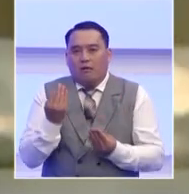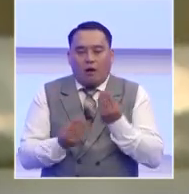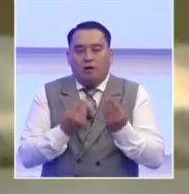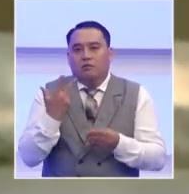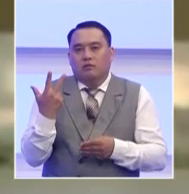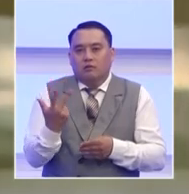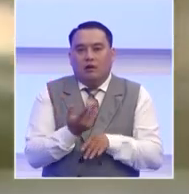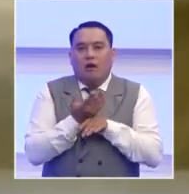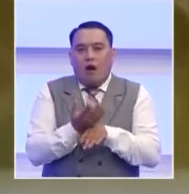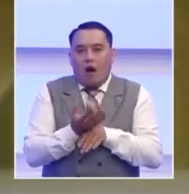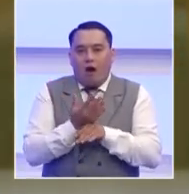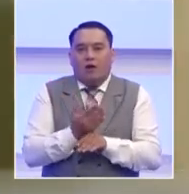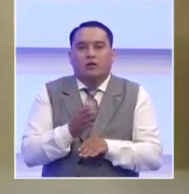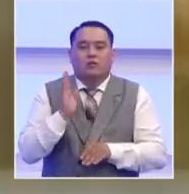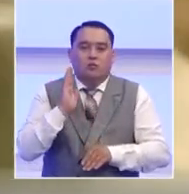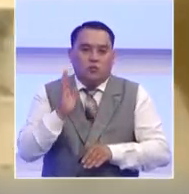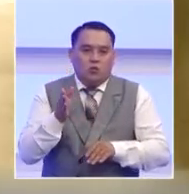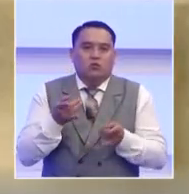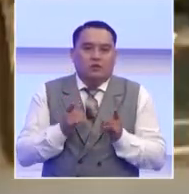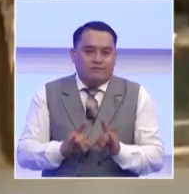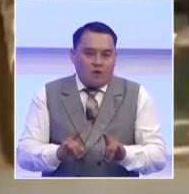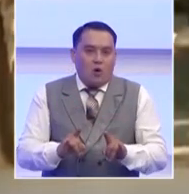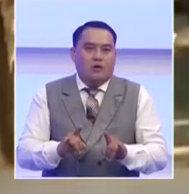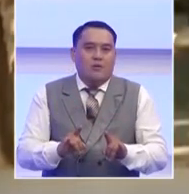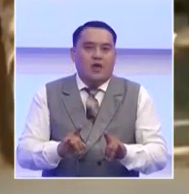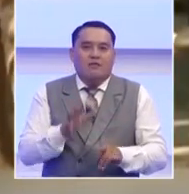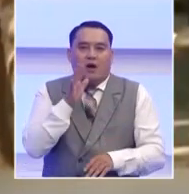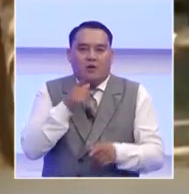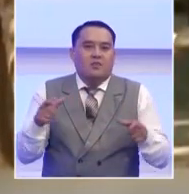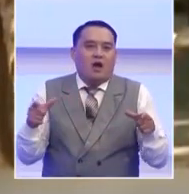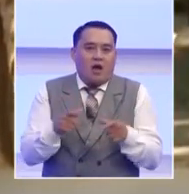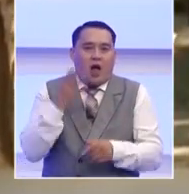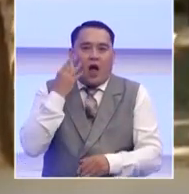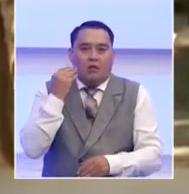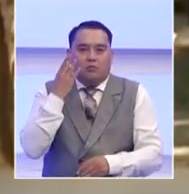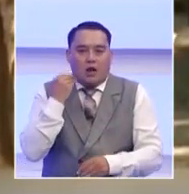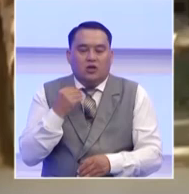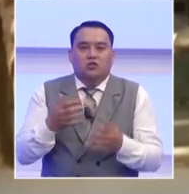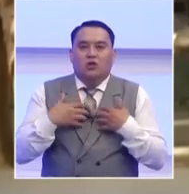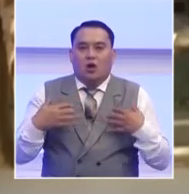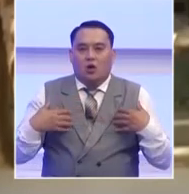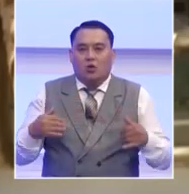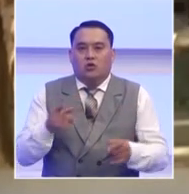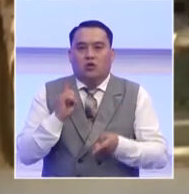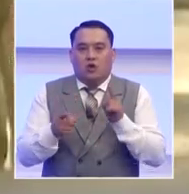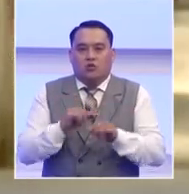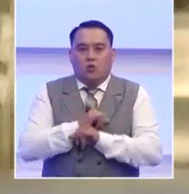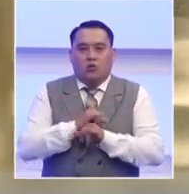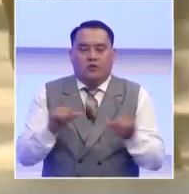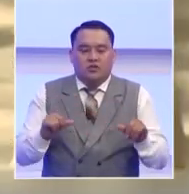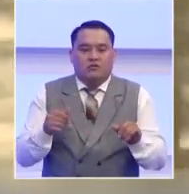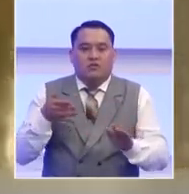3 пятнистых оленя ждут детенышей. Примечательно, что именно в период карантина в алматинском зоопарке наблюдается настоящий